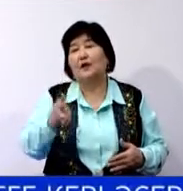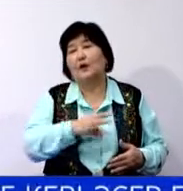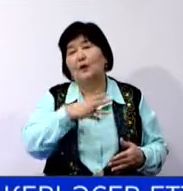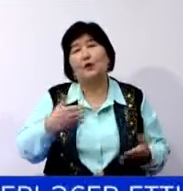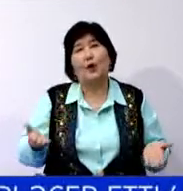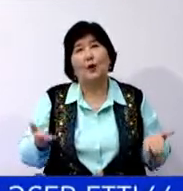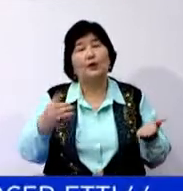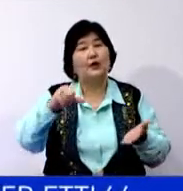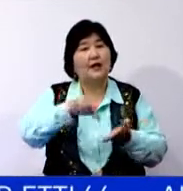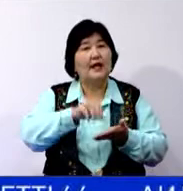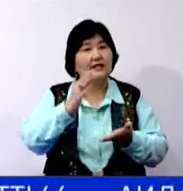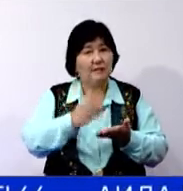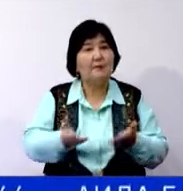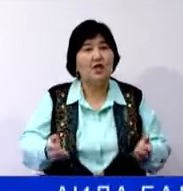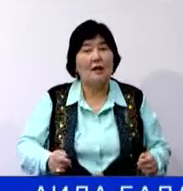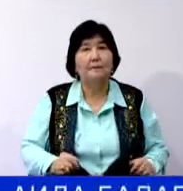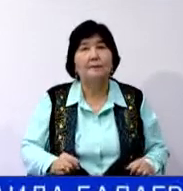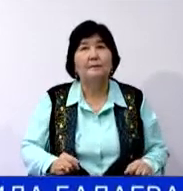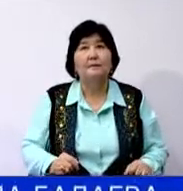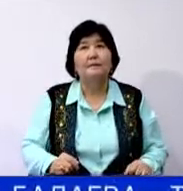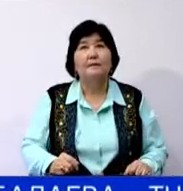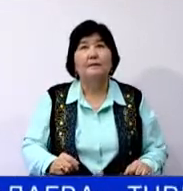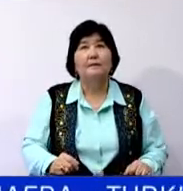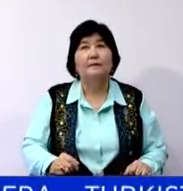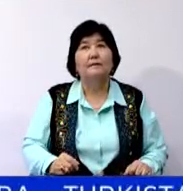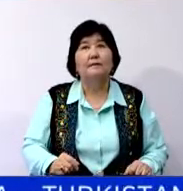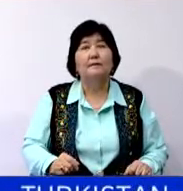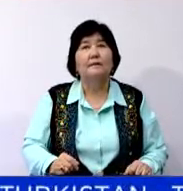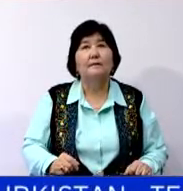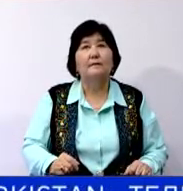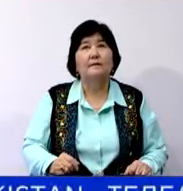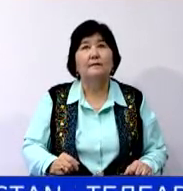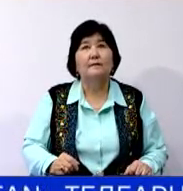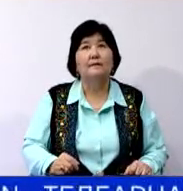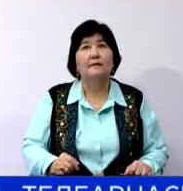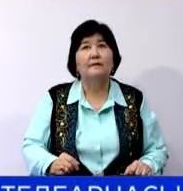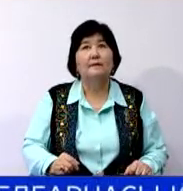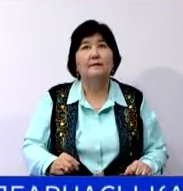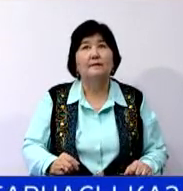көтеруге себепші. Гүлсім Нұрланқызы, Аслан Сағындық, Бөгенбай Абасилов, Қанат Махамбетов, Қызылорда телеарнасы.